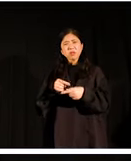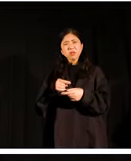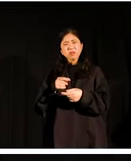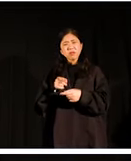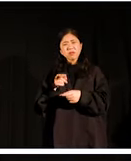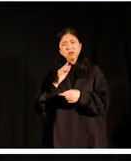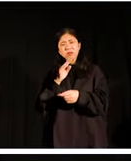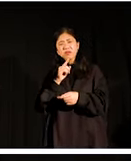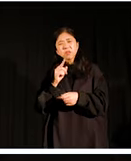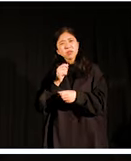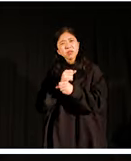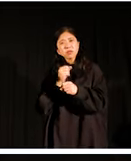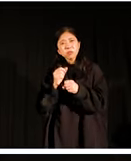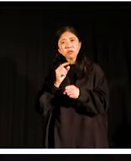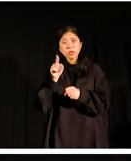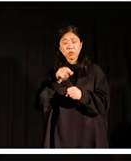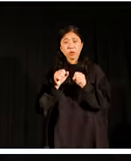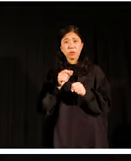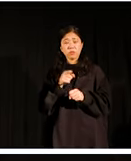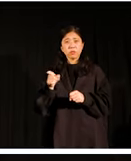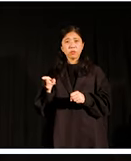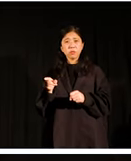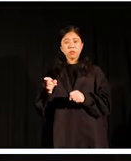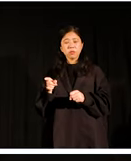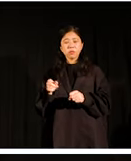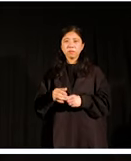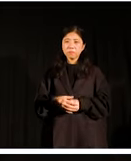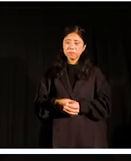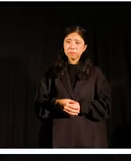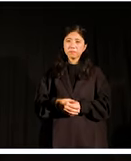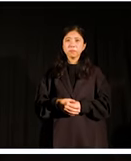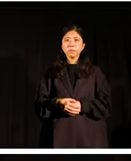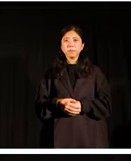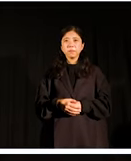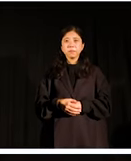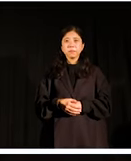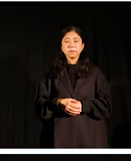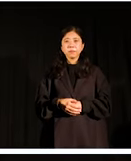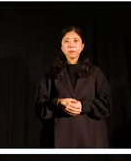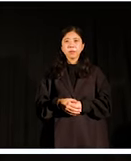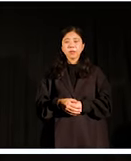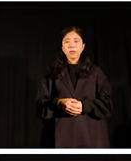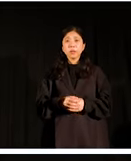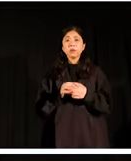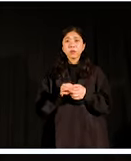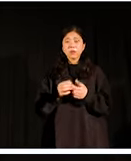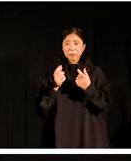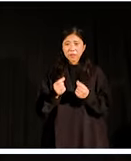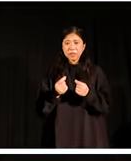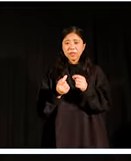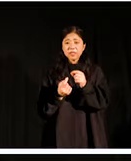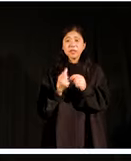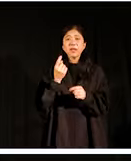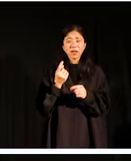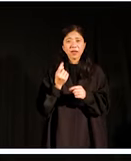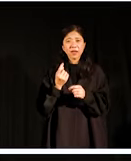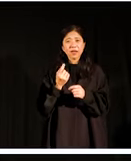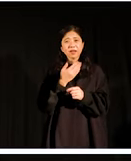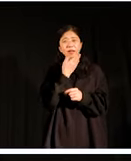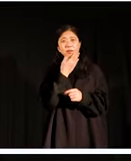からあのなんかやっぱりそれもあのきっかけとかとっかかりが必要だと思うので